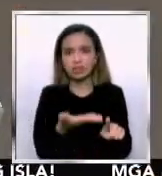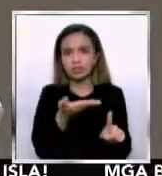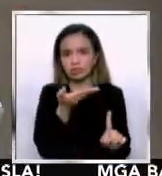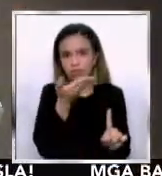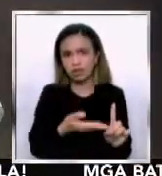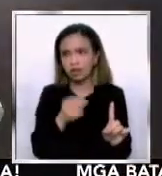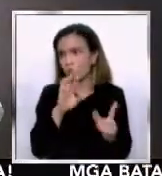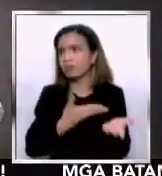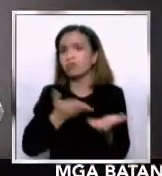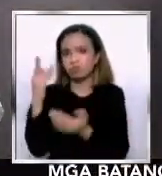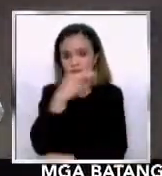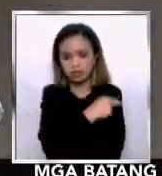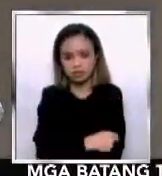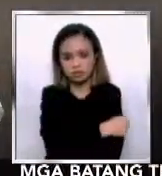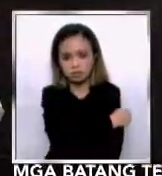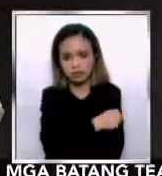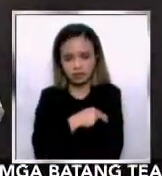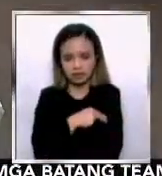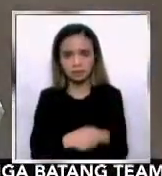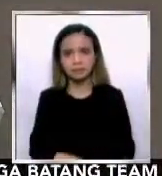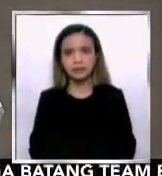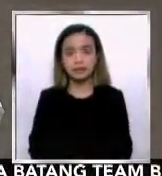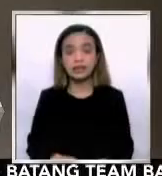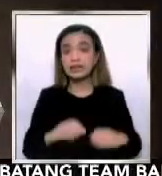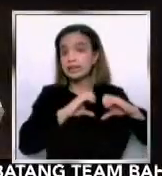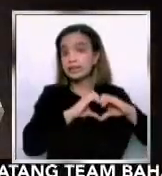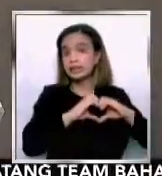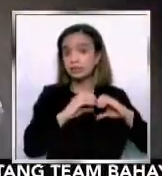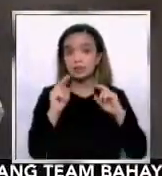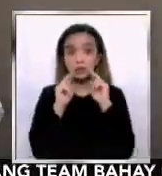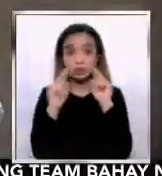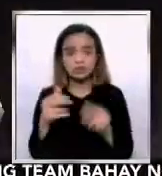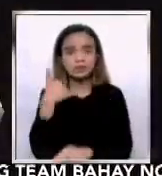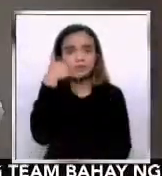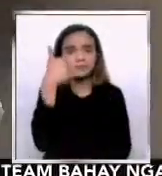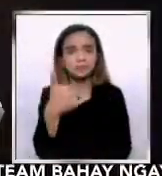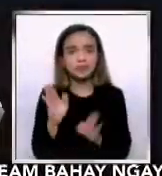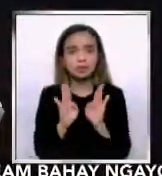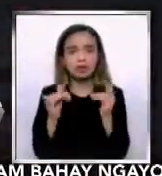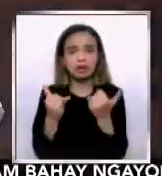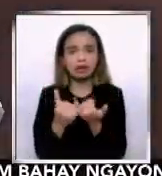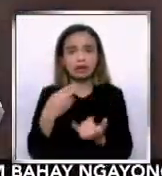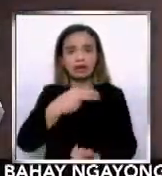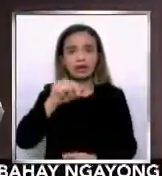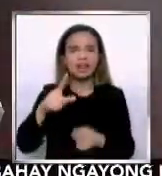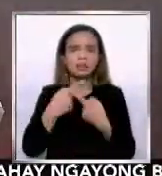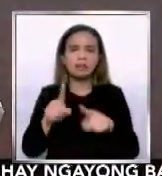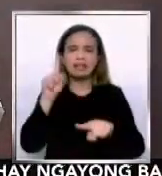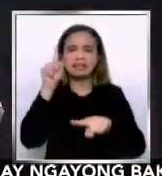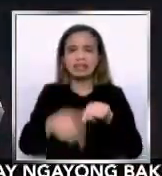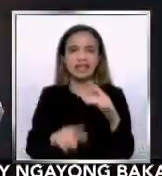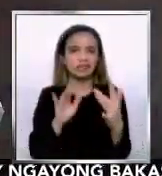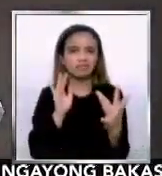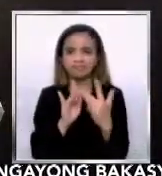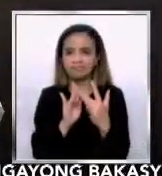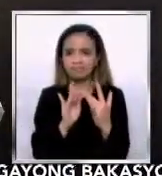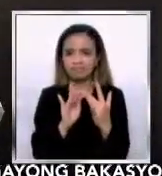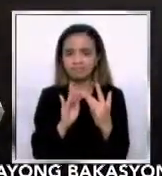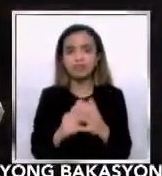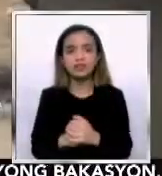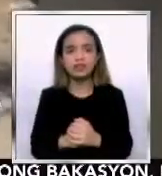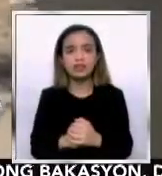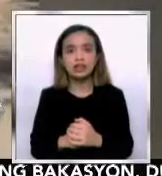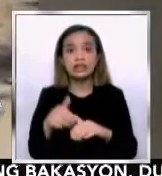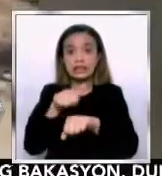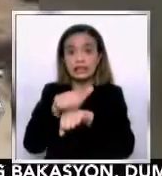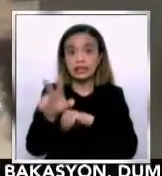sila. Tinawagan ng GMA News ang barangay hall ng Kalapandayan pero hindi sila makontak sa ngayon. Ipinadala rin namin ang video at